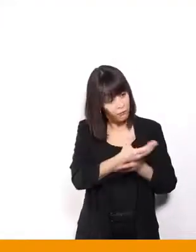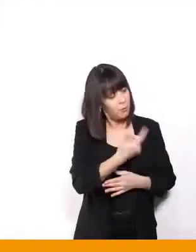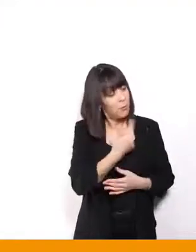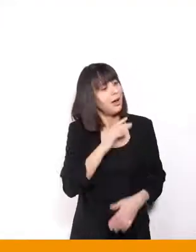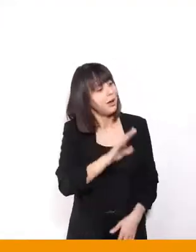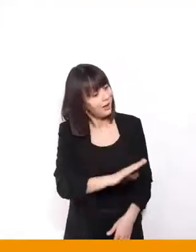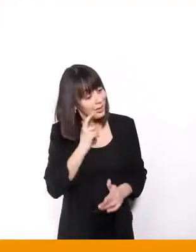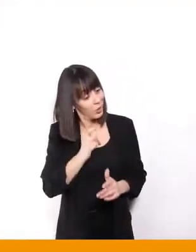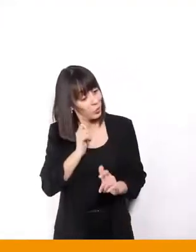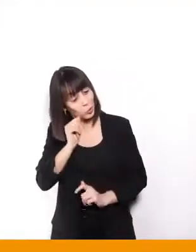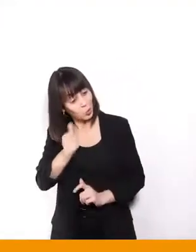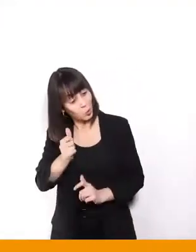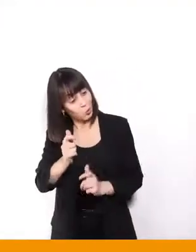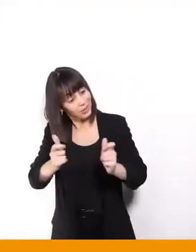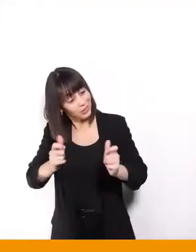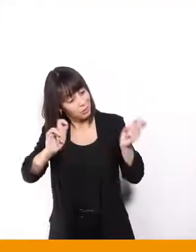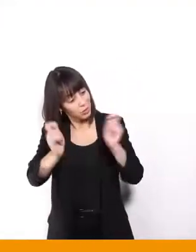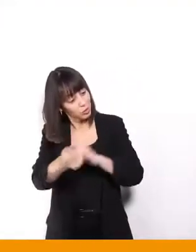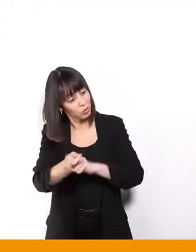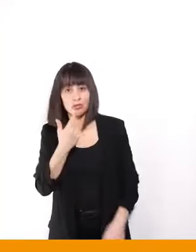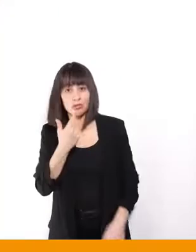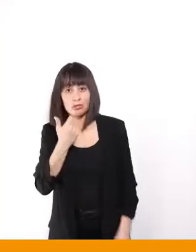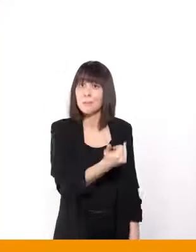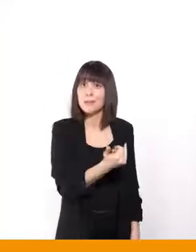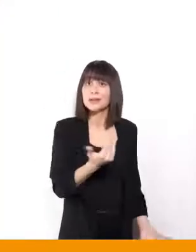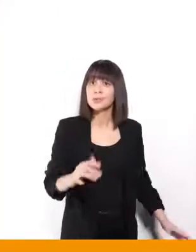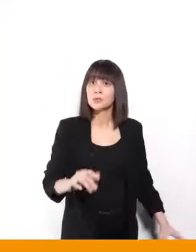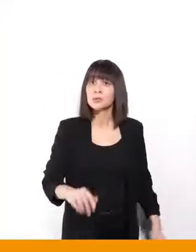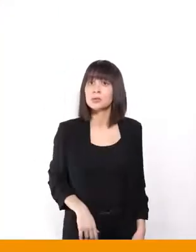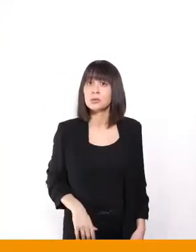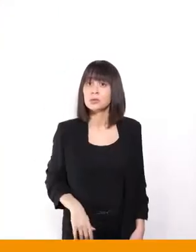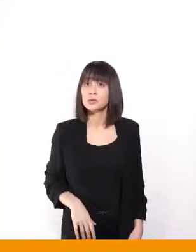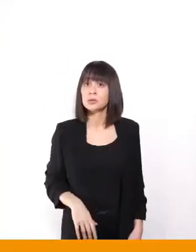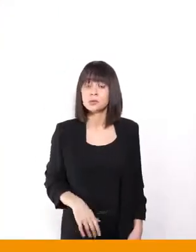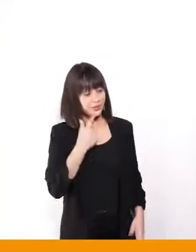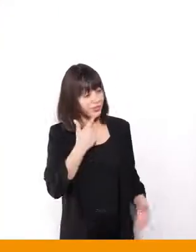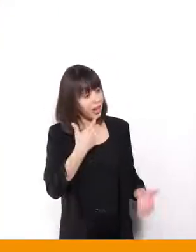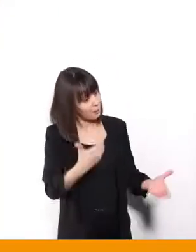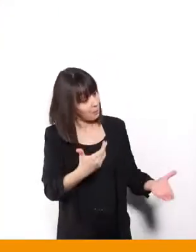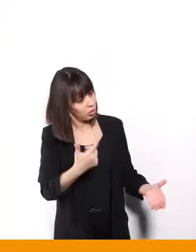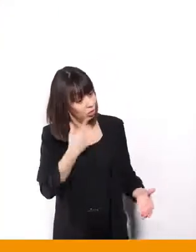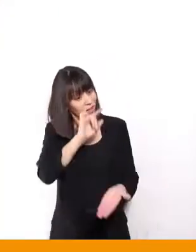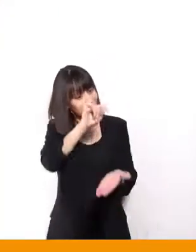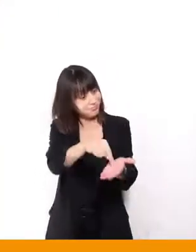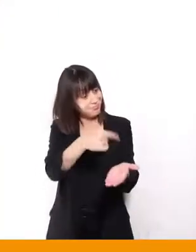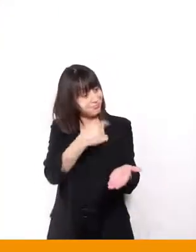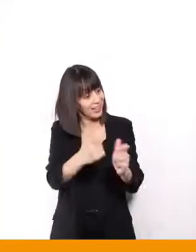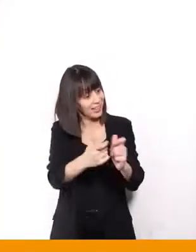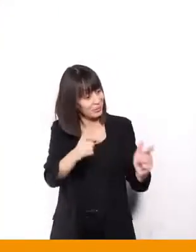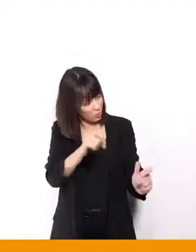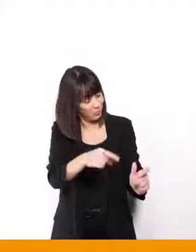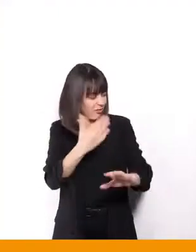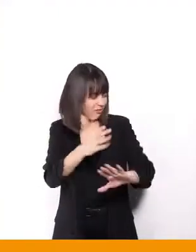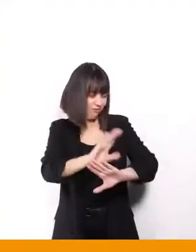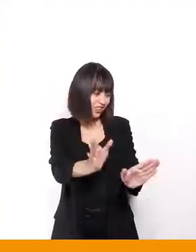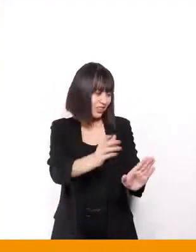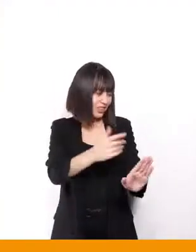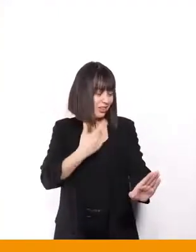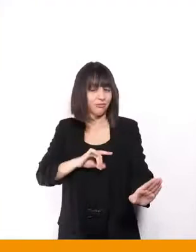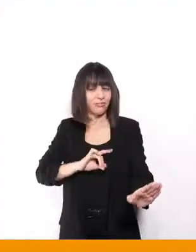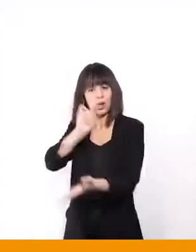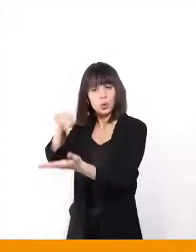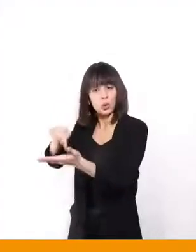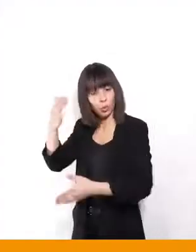simplement par un coup de téléphone en disant bah non, tu n'es plus dans tel établissement, tu vas ailleurs, et c'est la déstabilisation et des